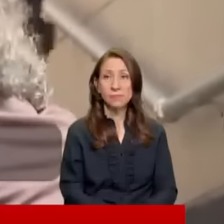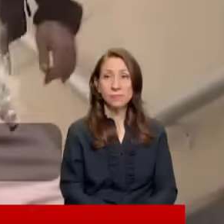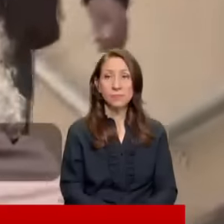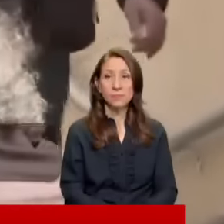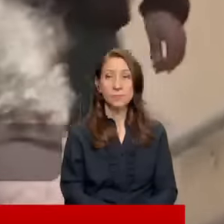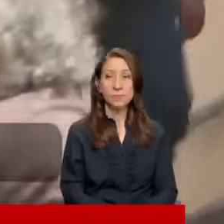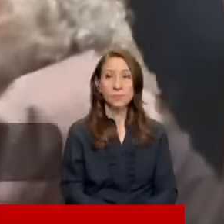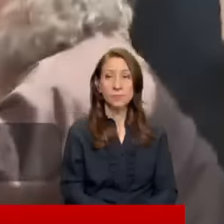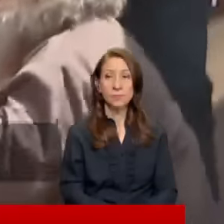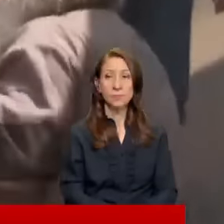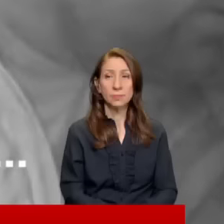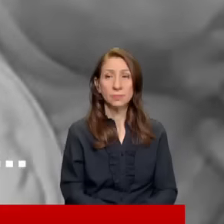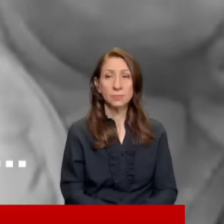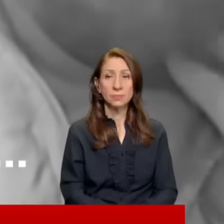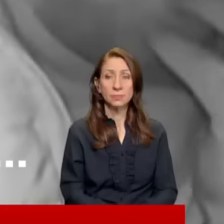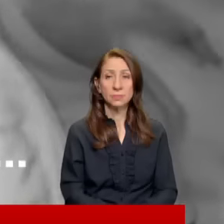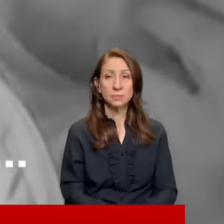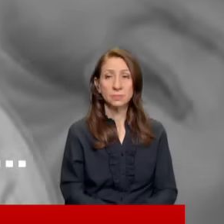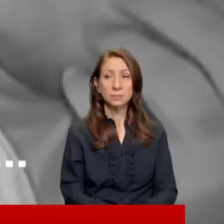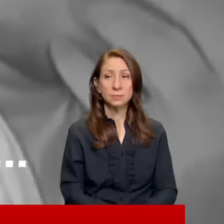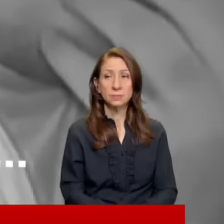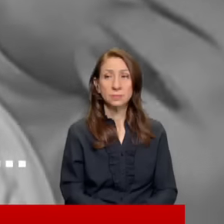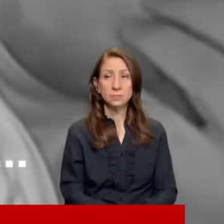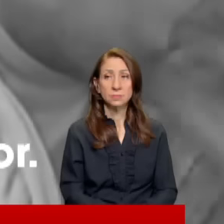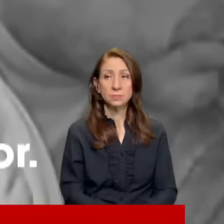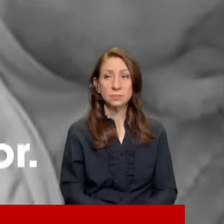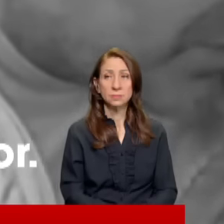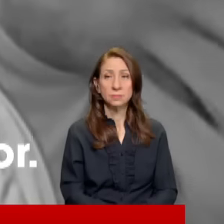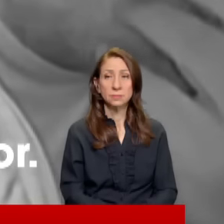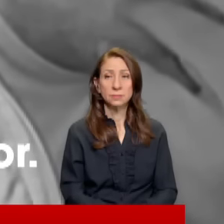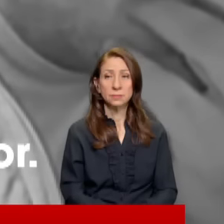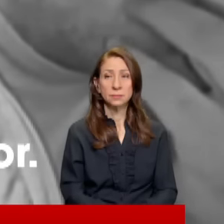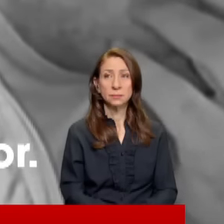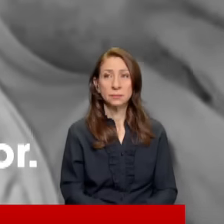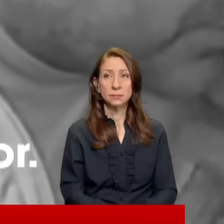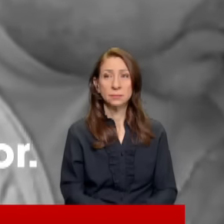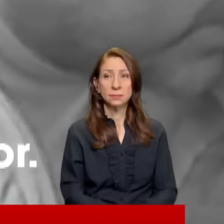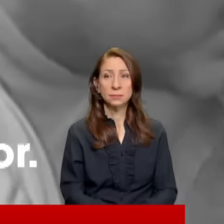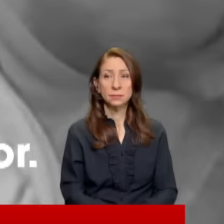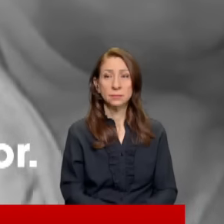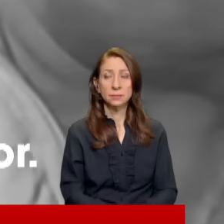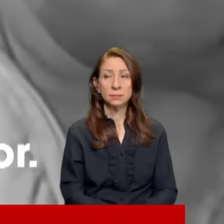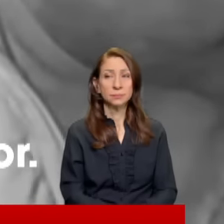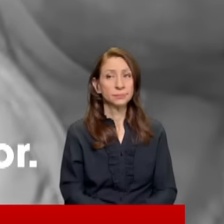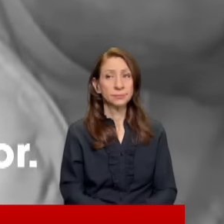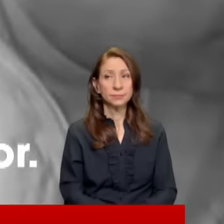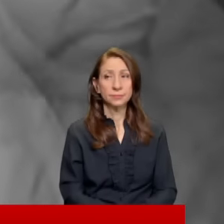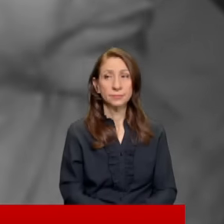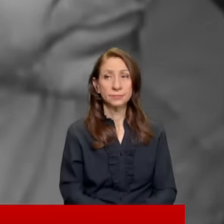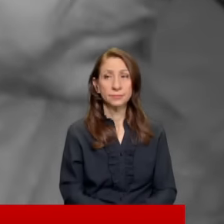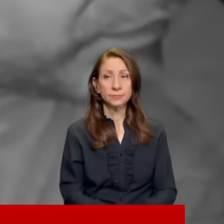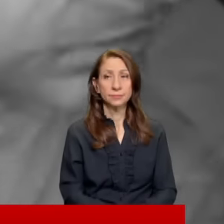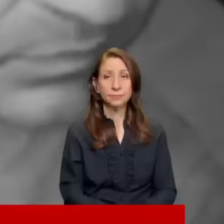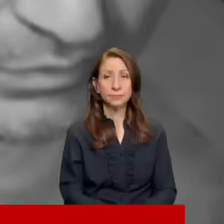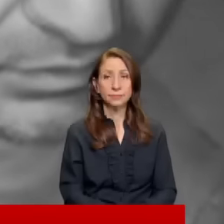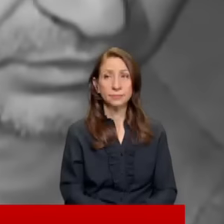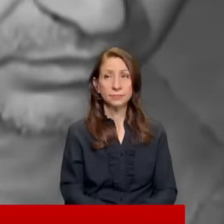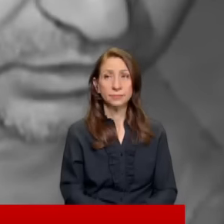bir şey söyleyecek misiniz alırım ben niye alacağım insan B Bu havada sokaktan bırakı baksana dışarısı buz kesiyor